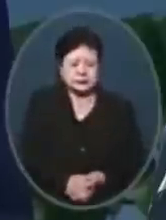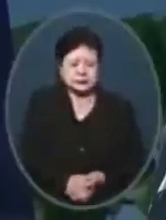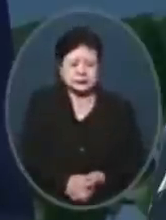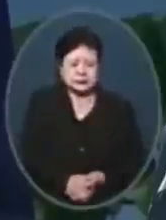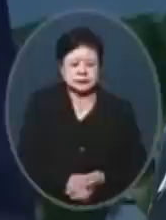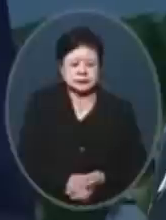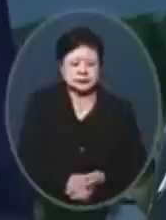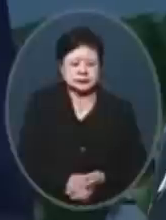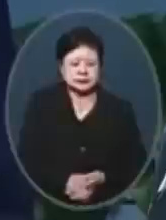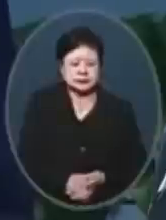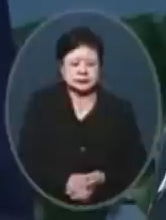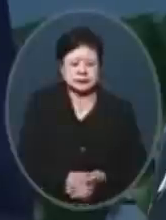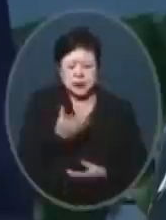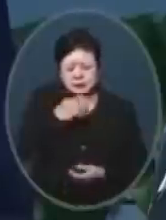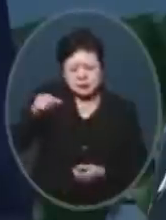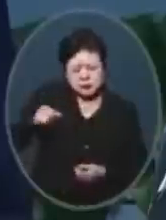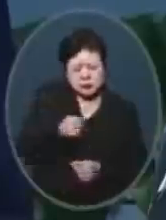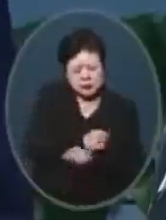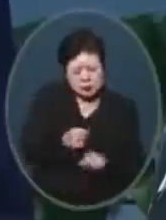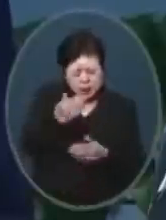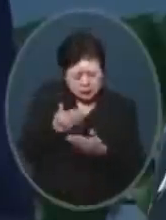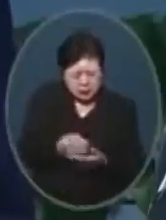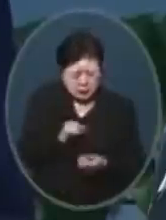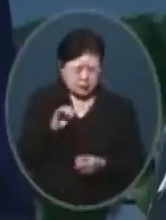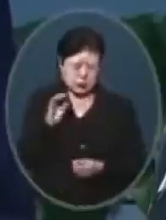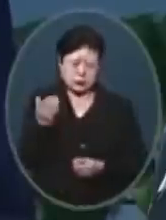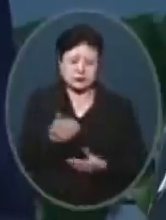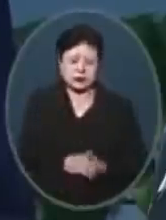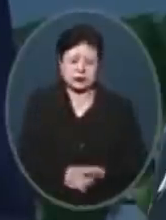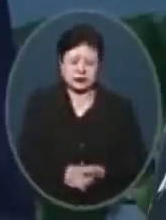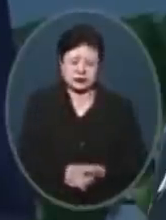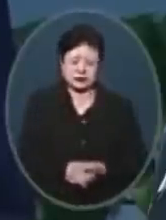여러분은 저주에서 해방된 사람들인 것입니다.